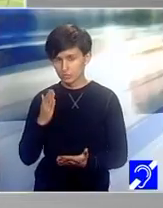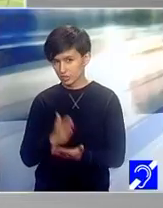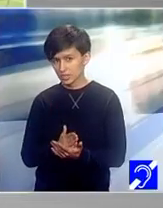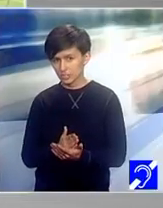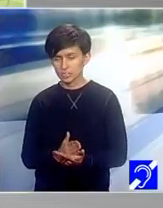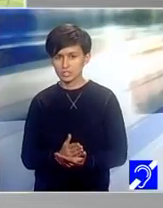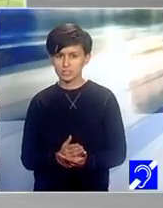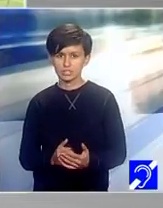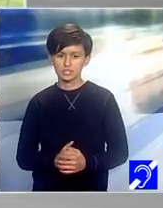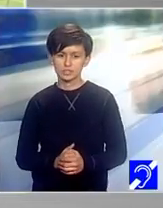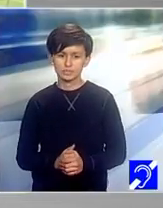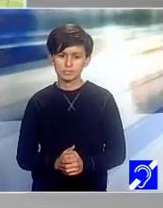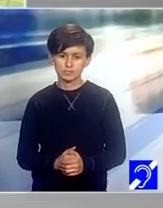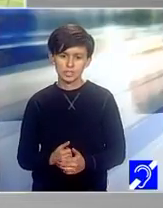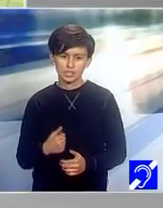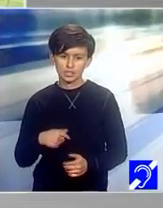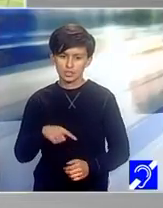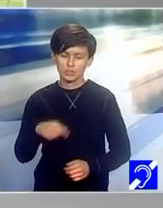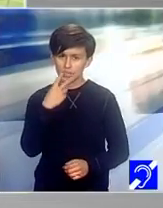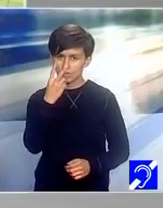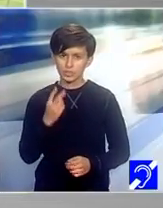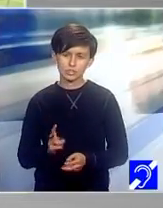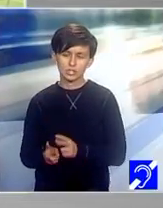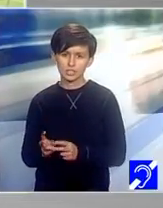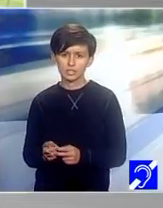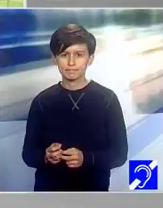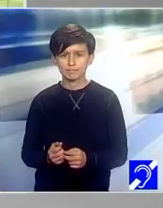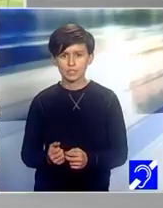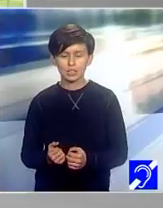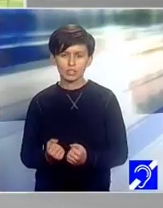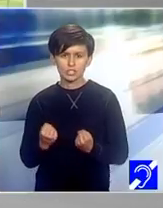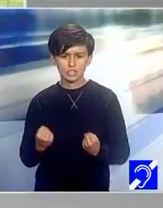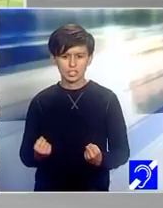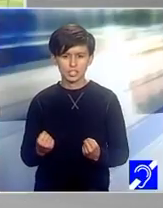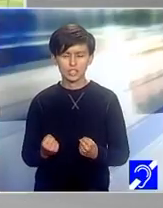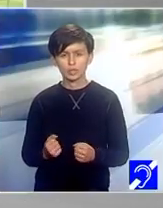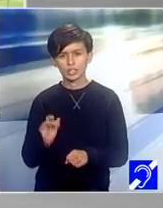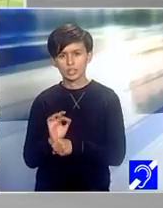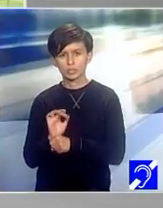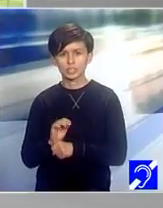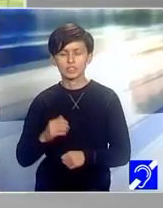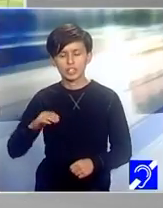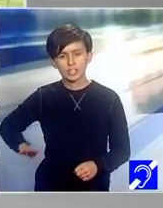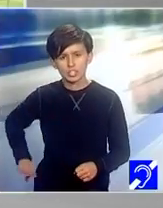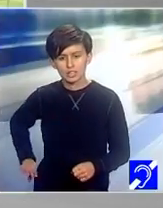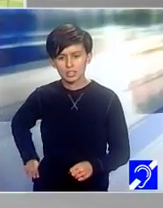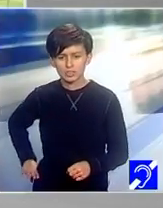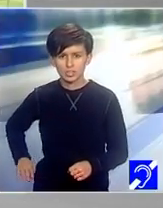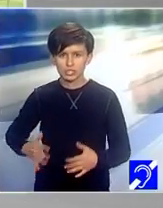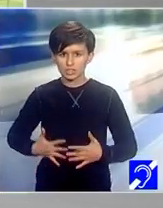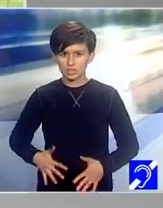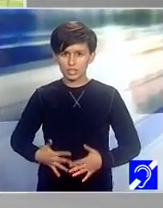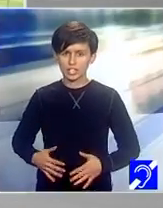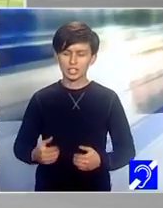fost împotriva fetelor din Ucraina. Am făcut o risipă mare de energie, am consumat foarte